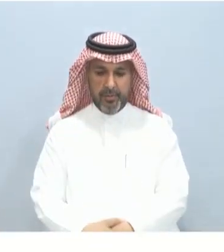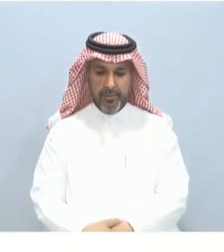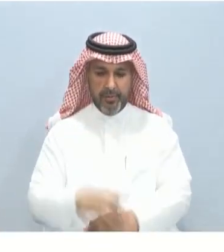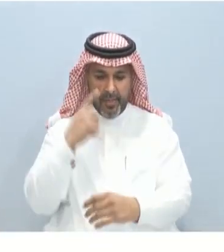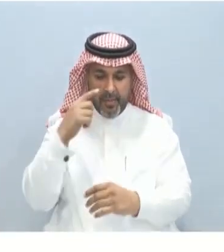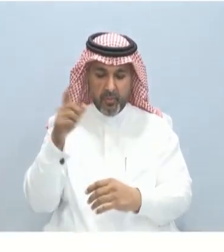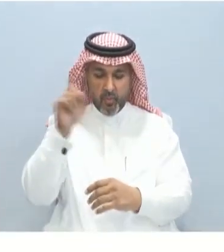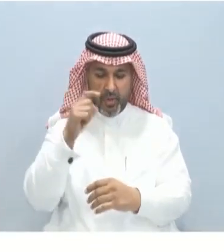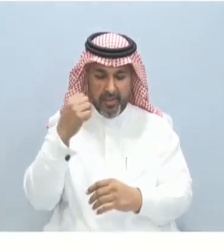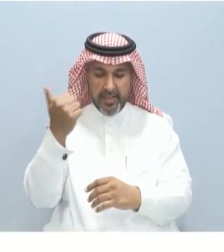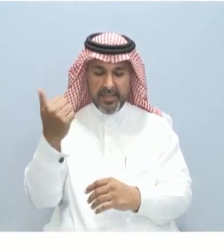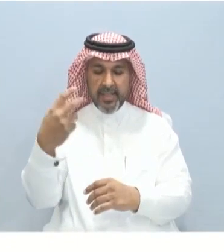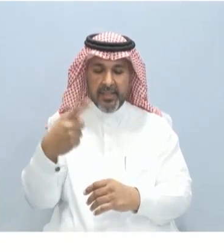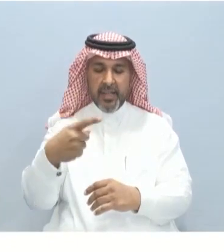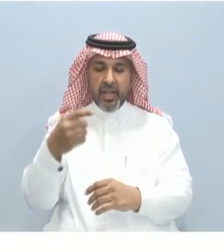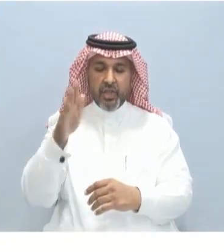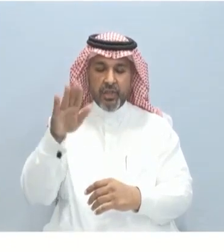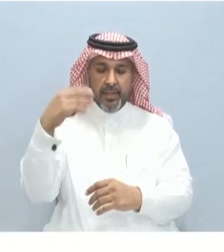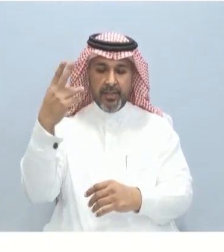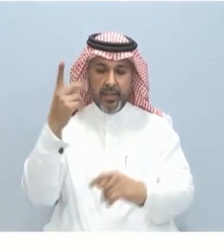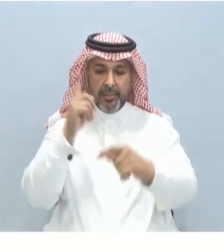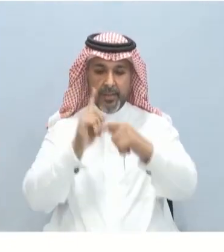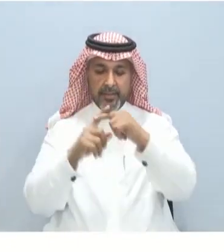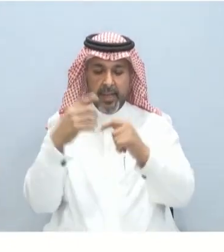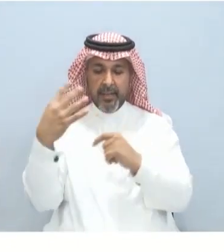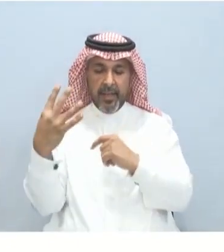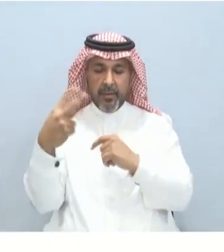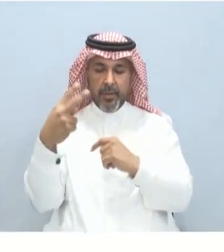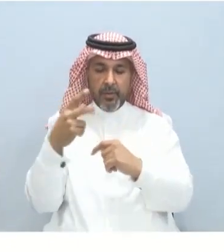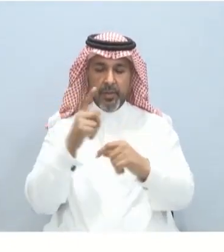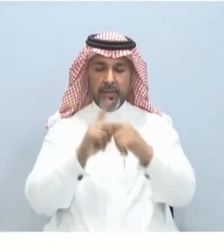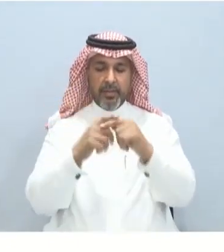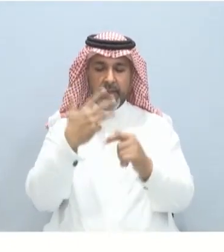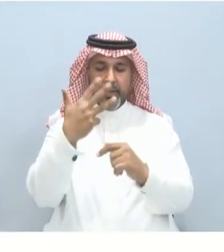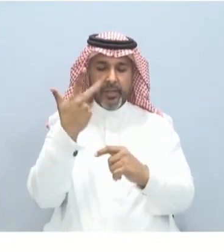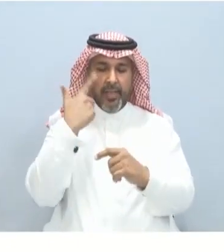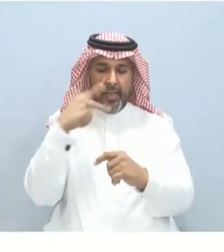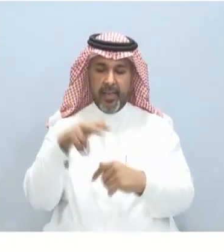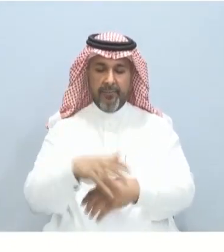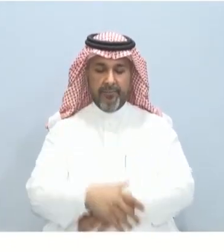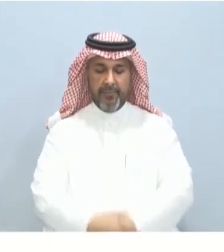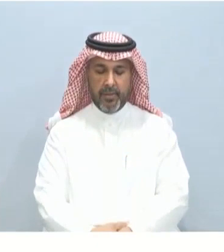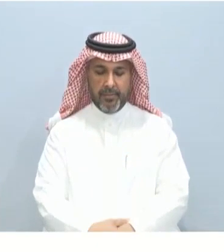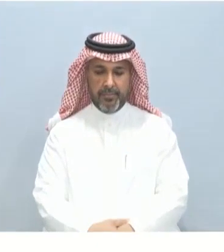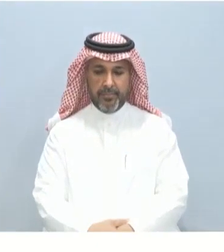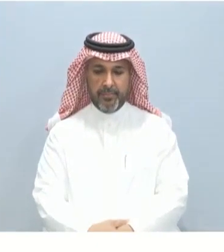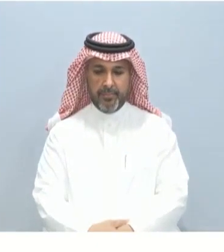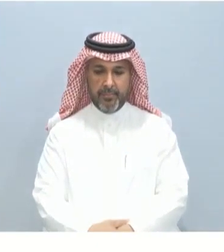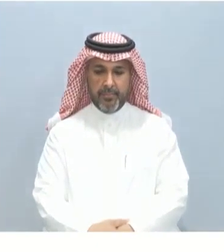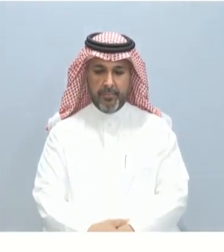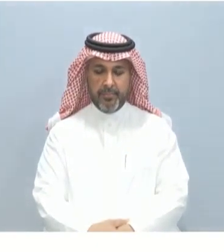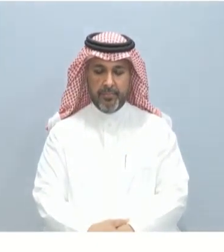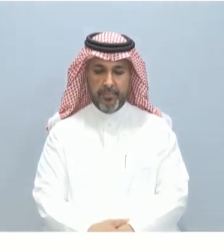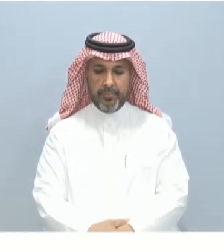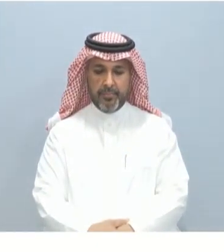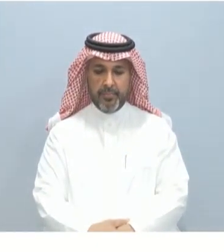ثلاثيه الحد 16 سين تربيع زائد 24 سين زائد تسعه هذه تمثل لنا مربعا